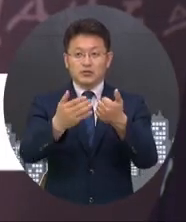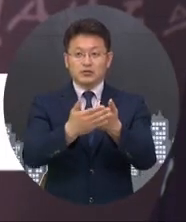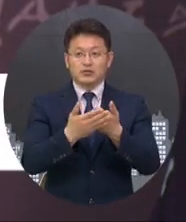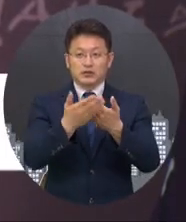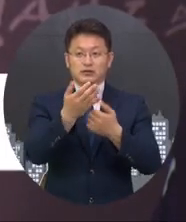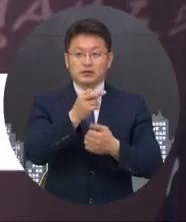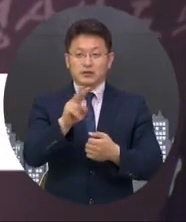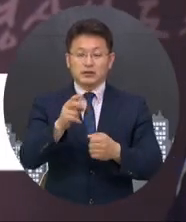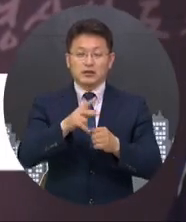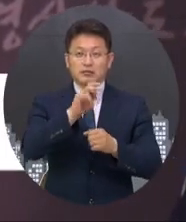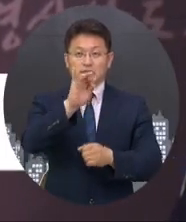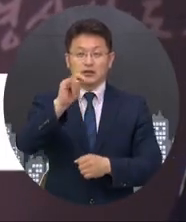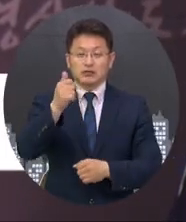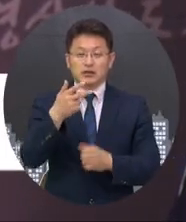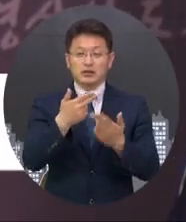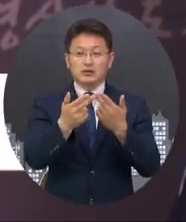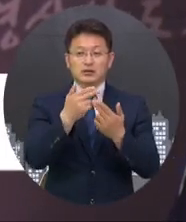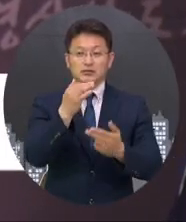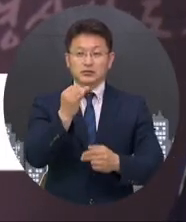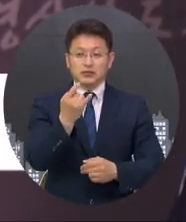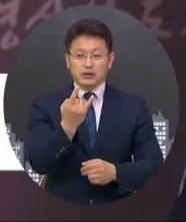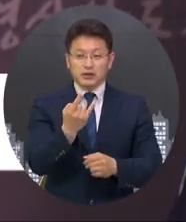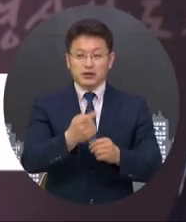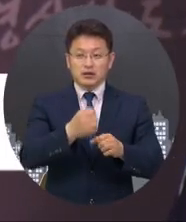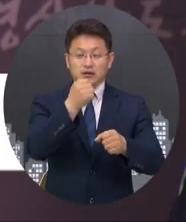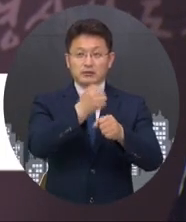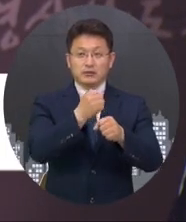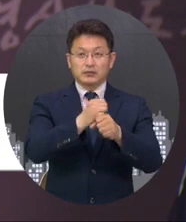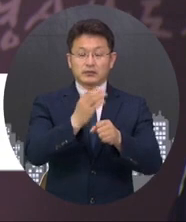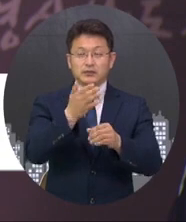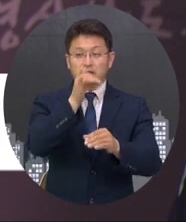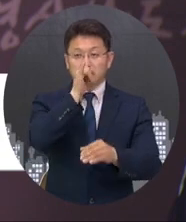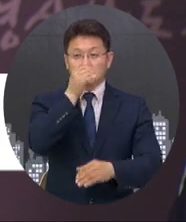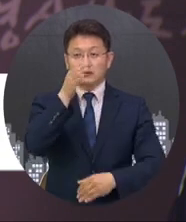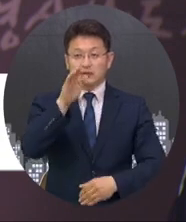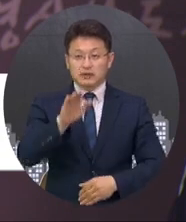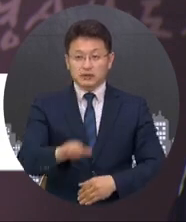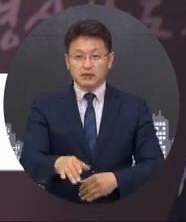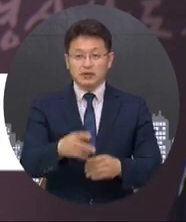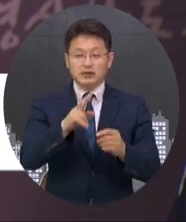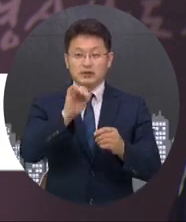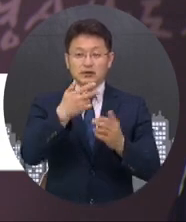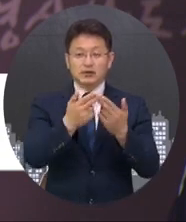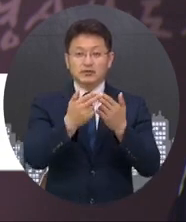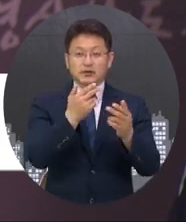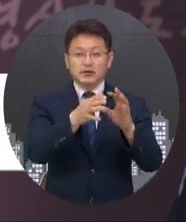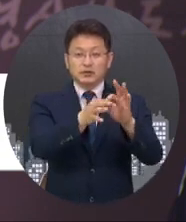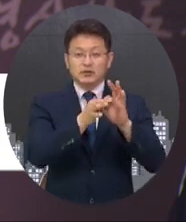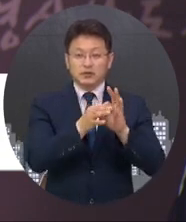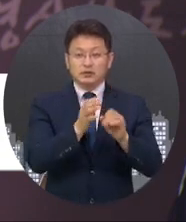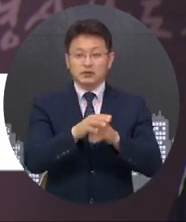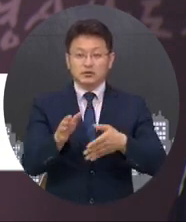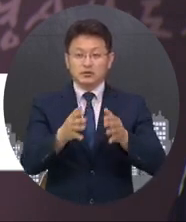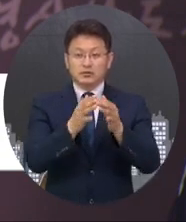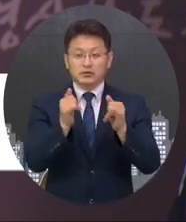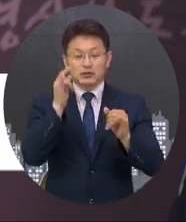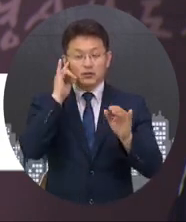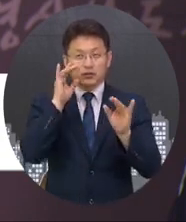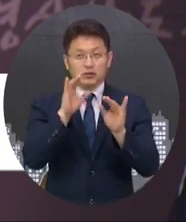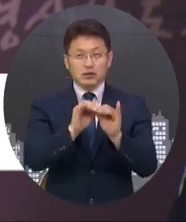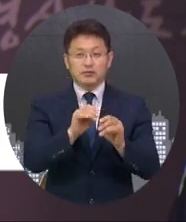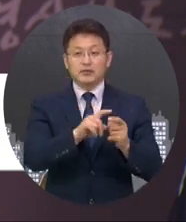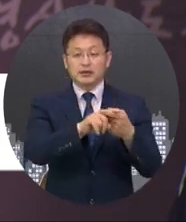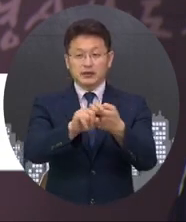게 민간 협의회가 지금 이제 구성이 되고 있는데 민간 협의회를 통해서 우리